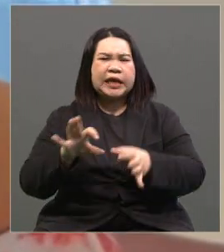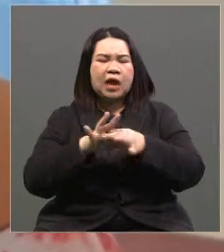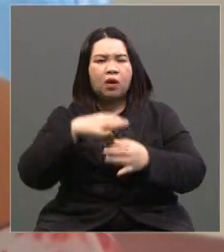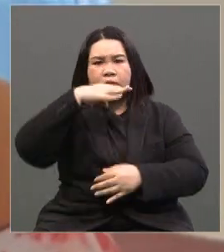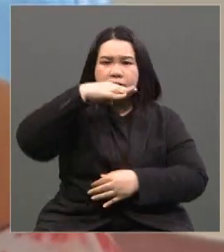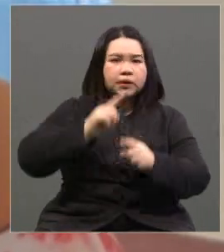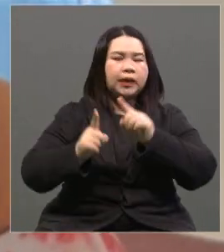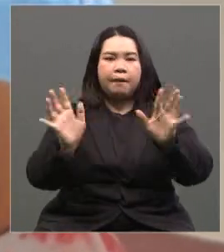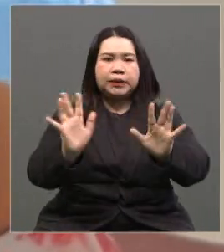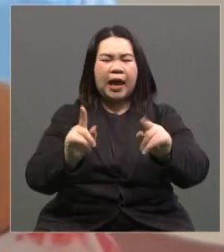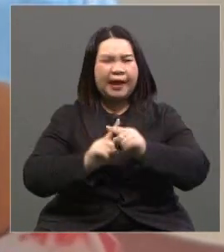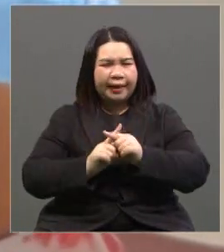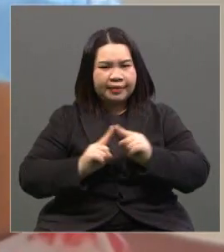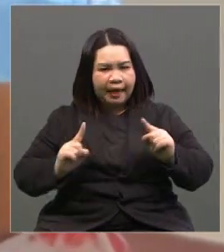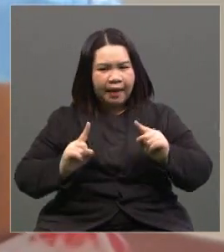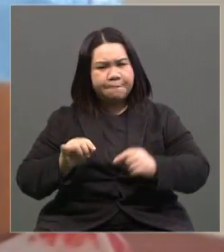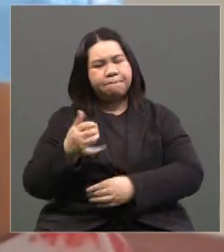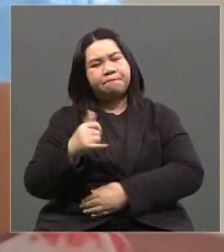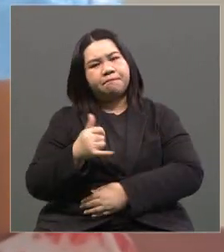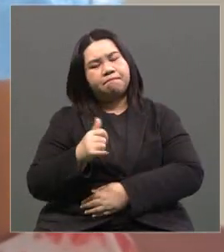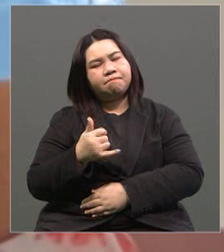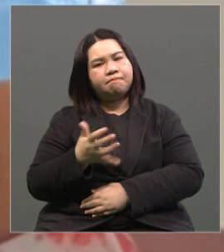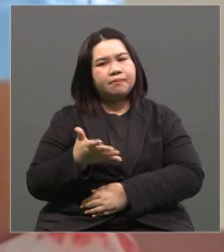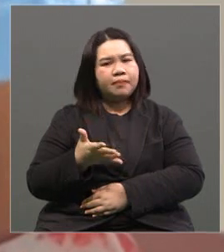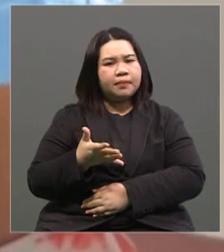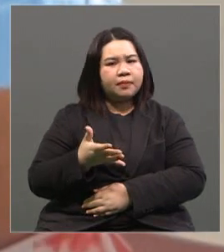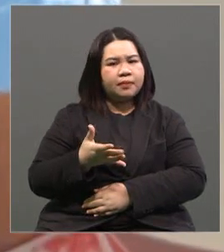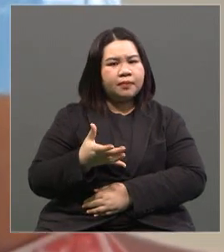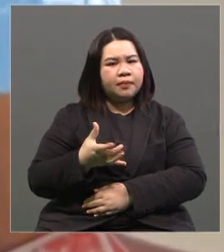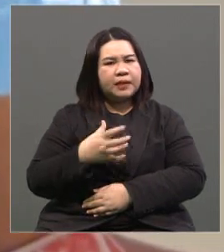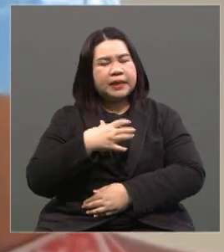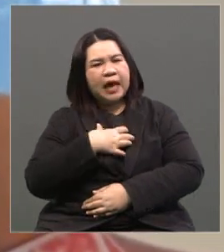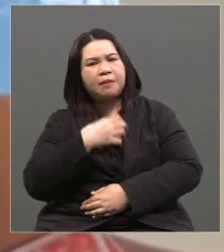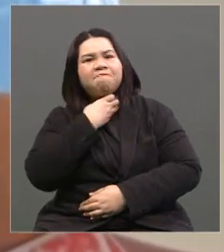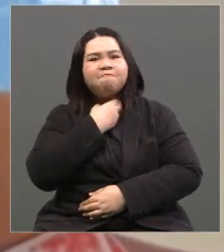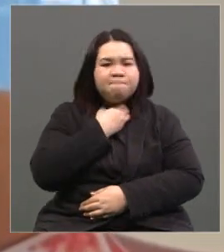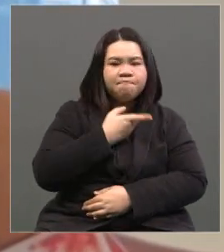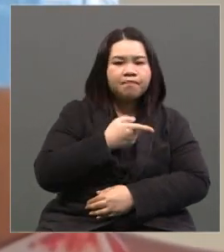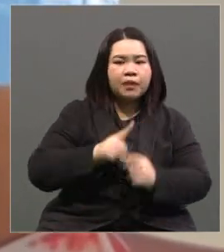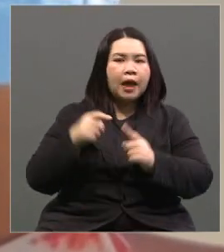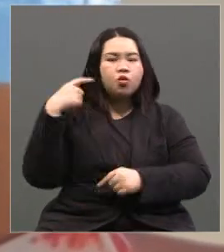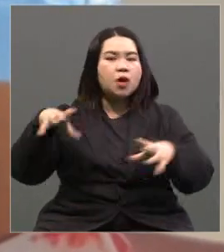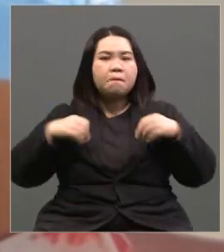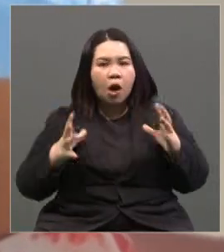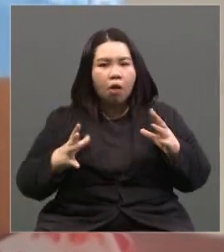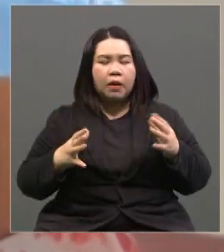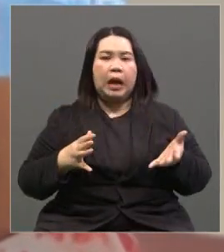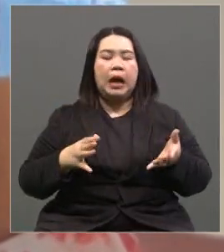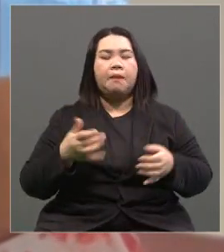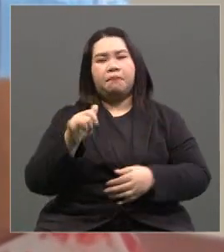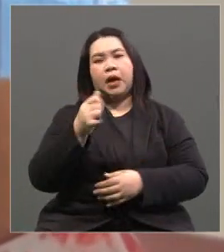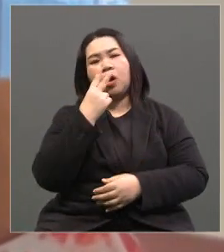ก็เป็นเพียงแต่ว่าอาจจะต้องการที่จะเกิดหลังจากต้องการที่จะทำอะไรที่มันเกินเลยนะฝ่ายผู้หญิงเขาไม่ยอม